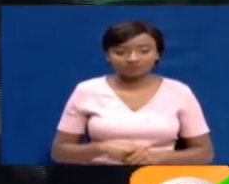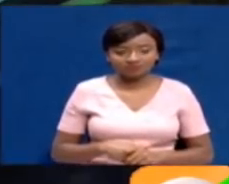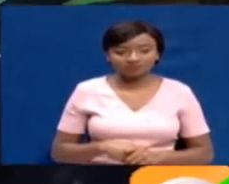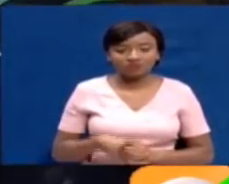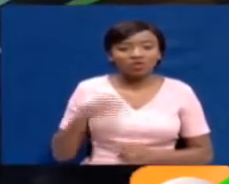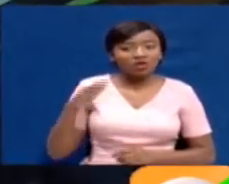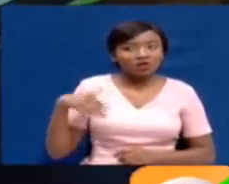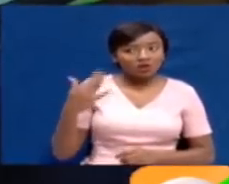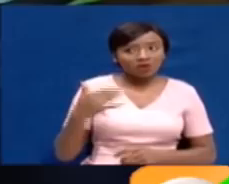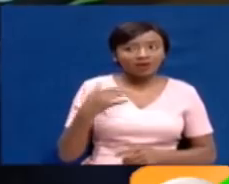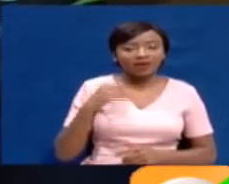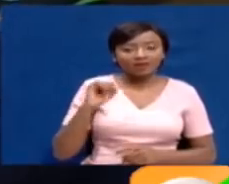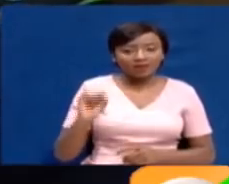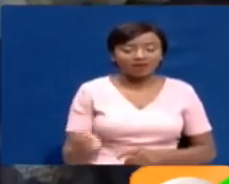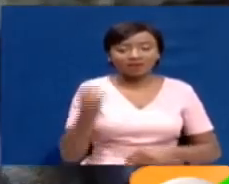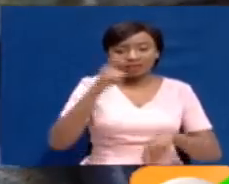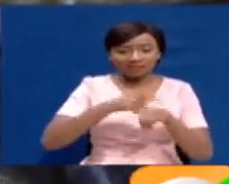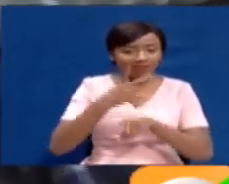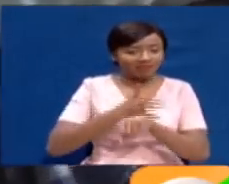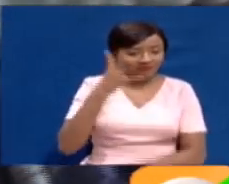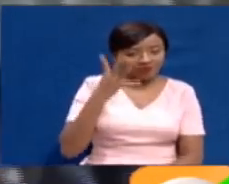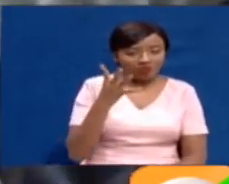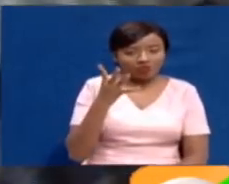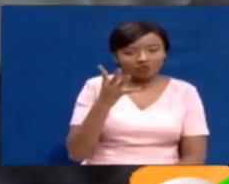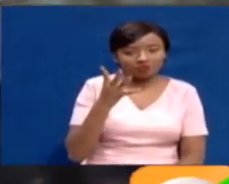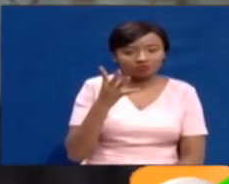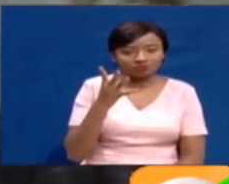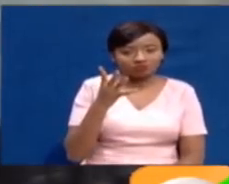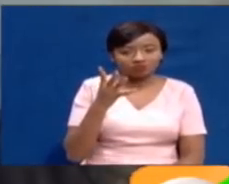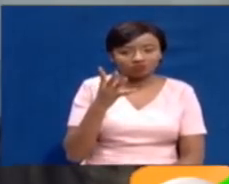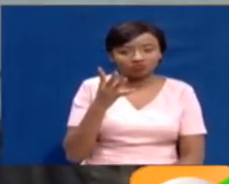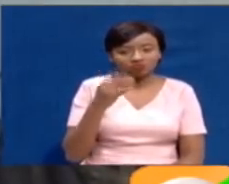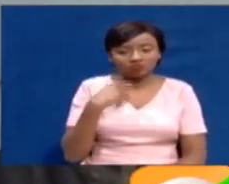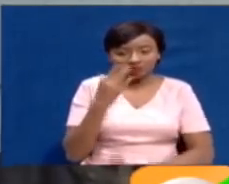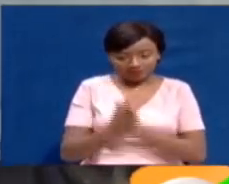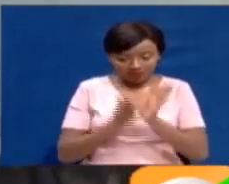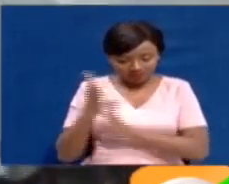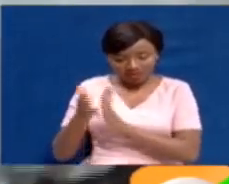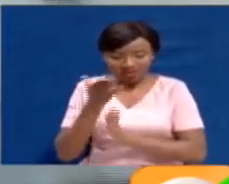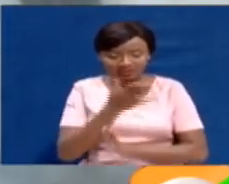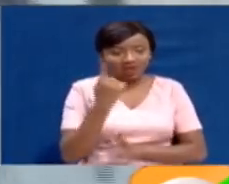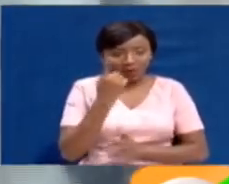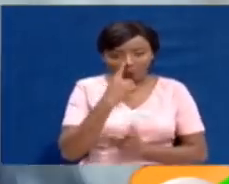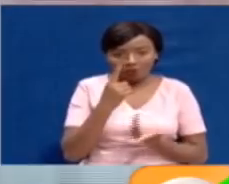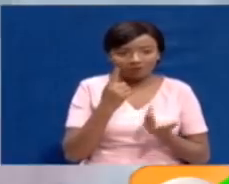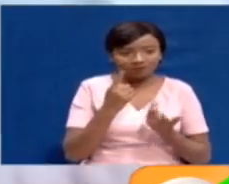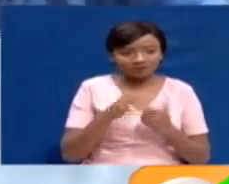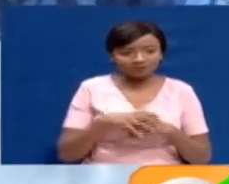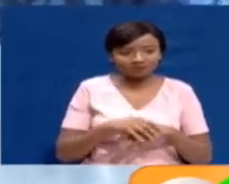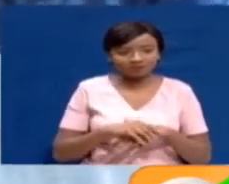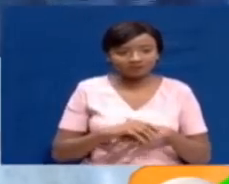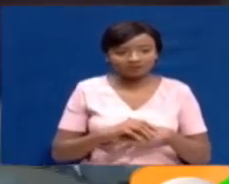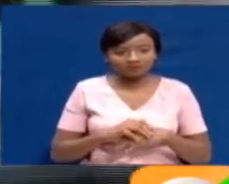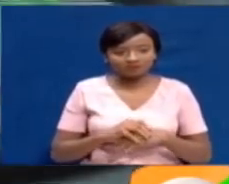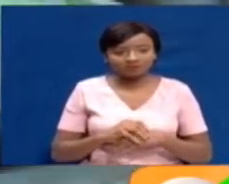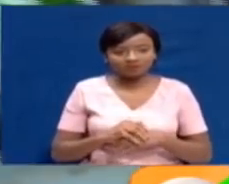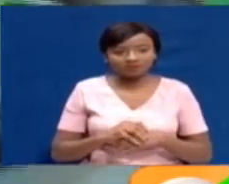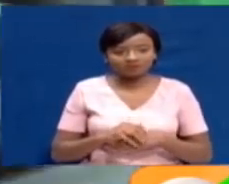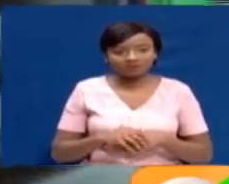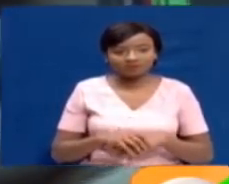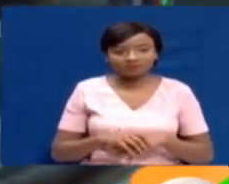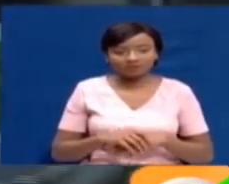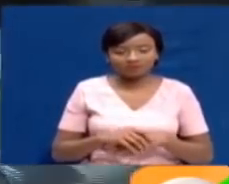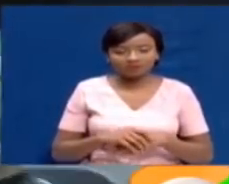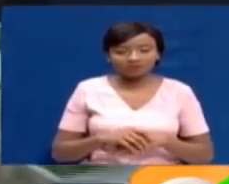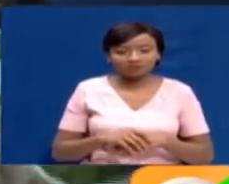Huwa naamka by saa 10. Sasa najitayarisha pale nyumbani. By saa 11 hivi